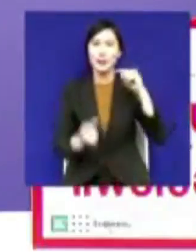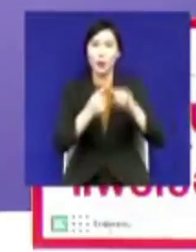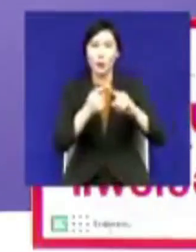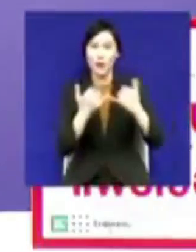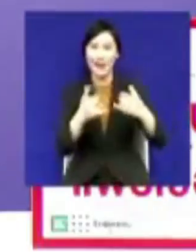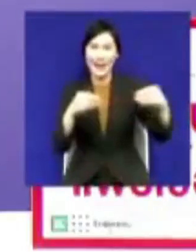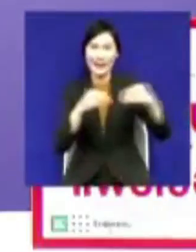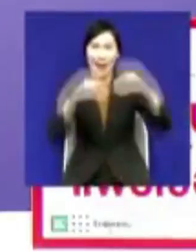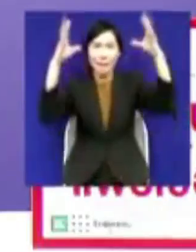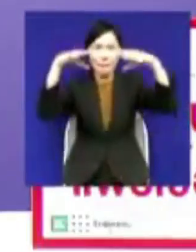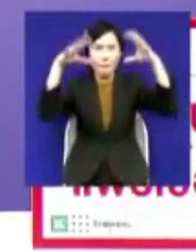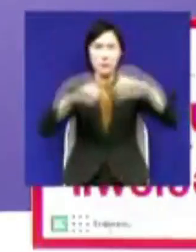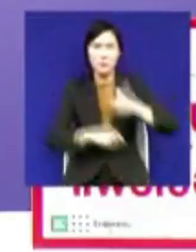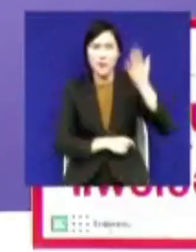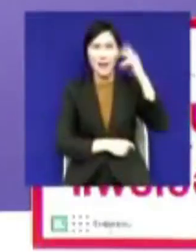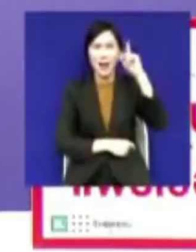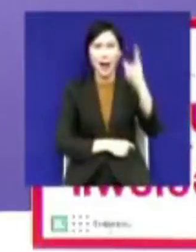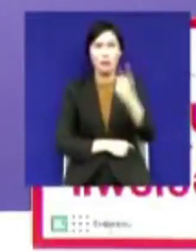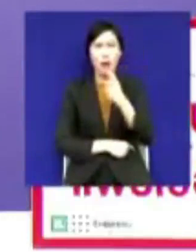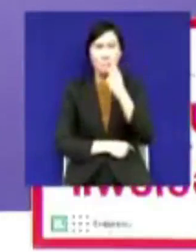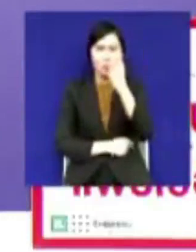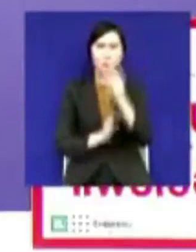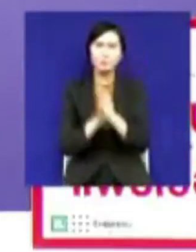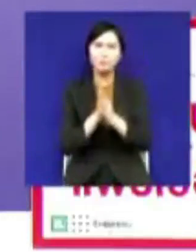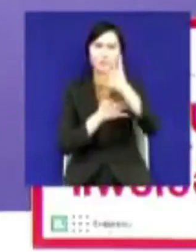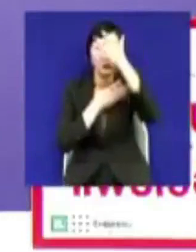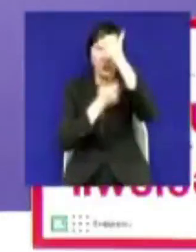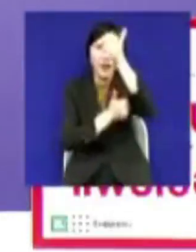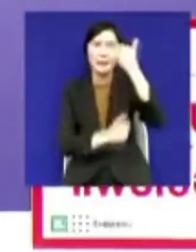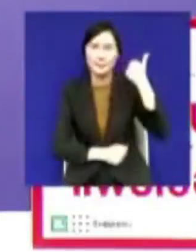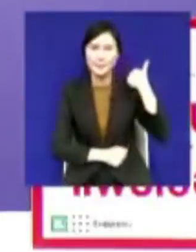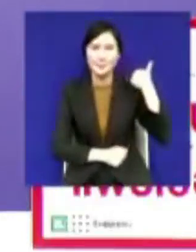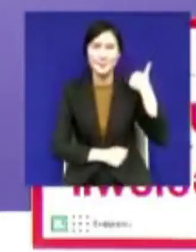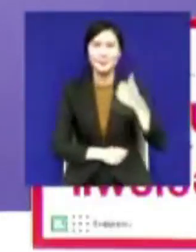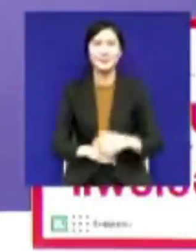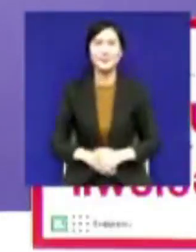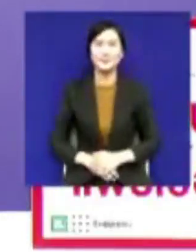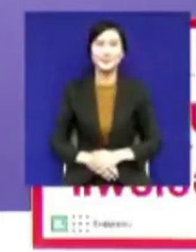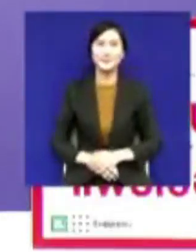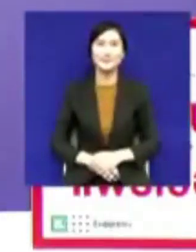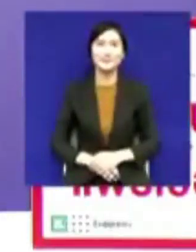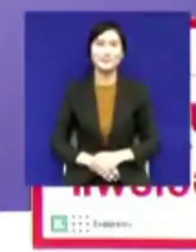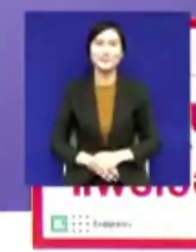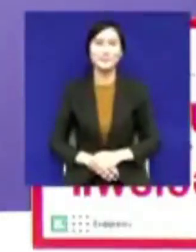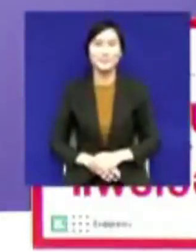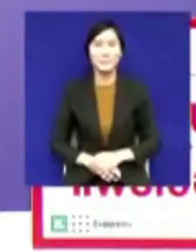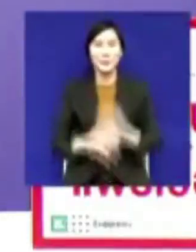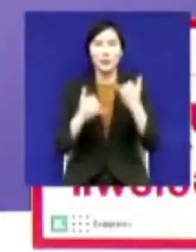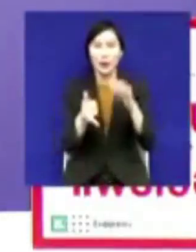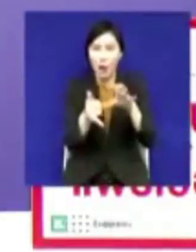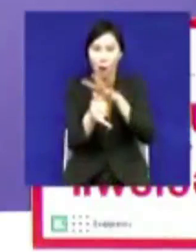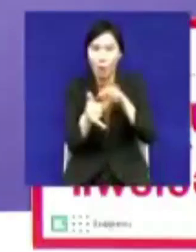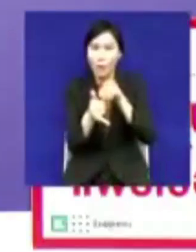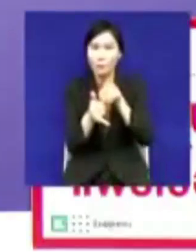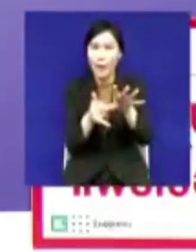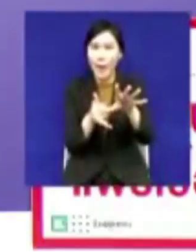ยวัฒนายิ่งเจริญชัยอธิบดีกรมควบคุมโรคท่านแถลงเรื่องสำคัญคือวันนี้กระทรวงสาธารณสุขได้ขยาย